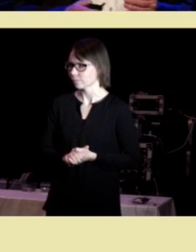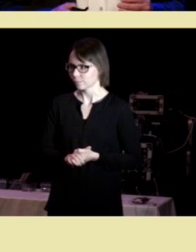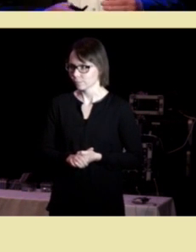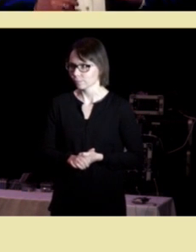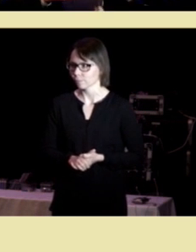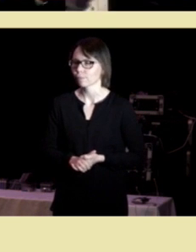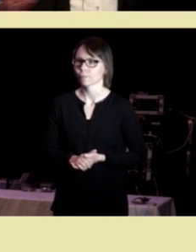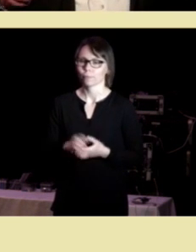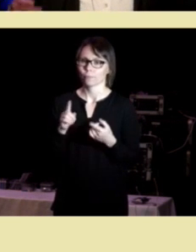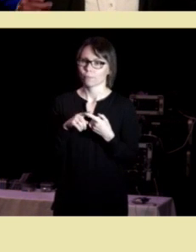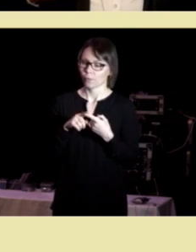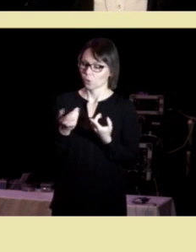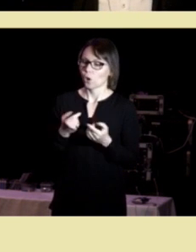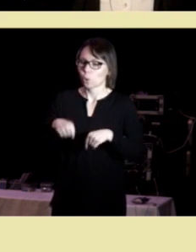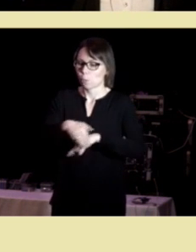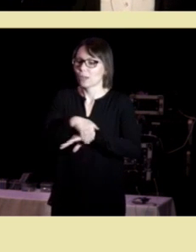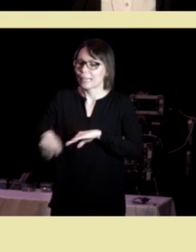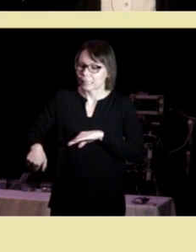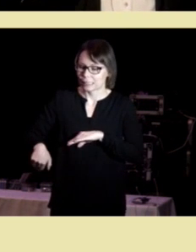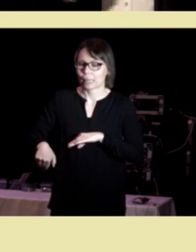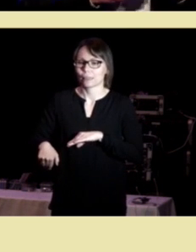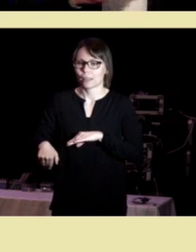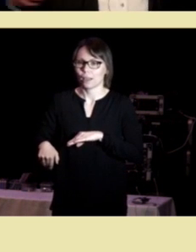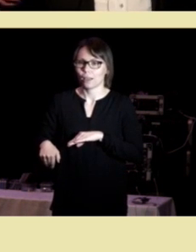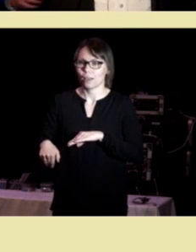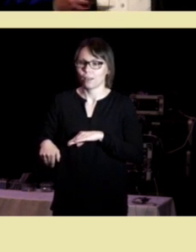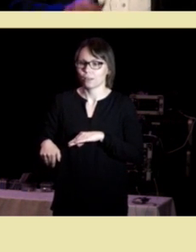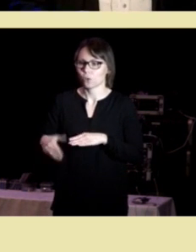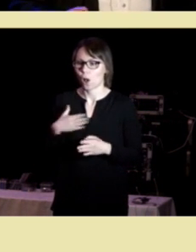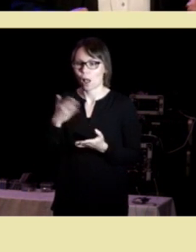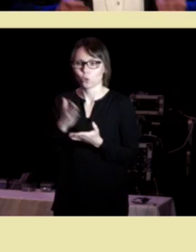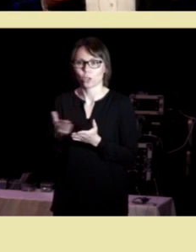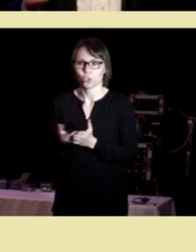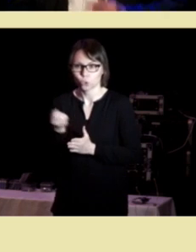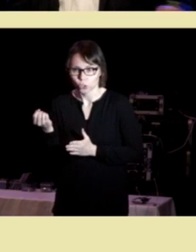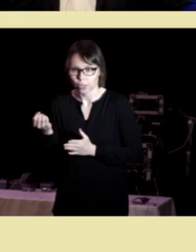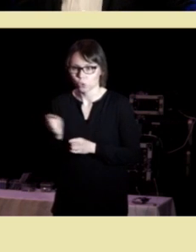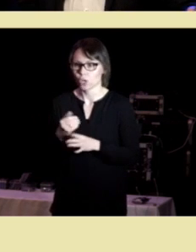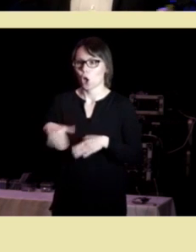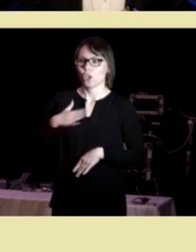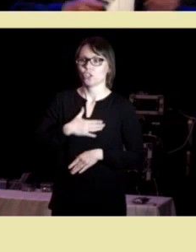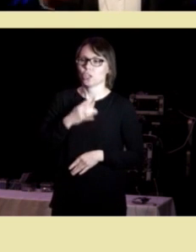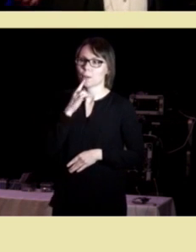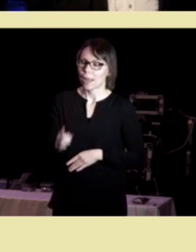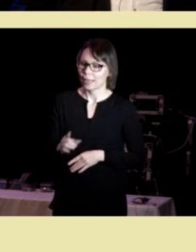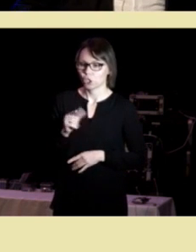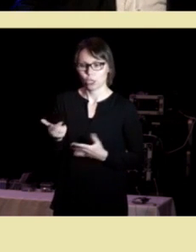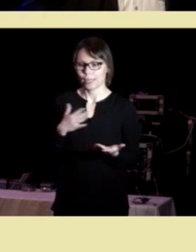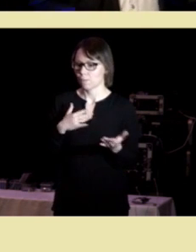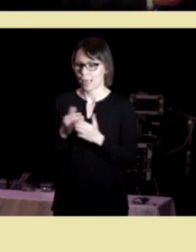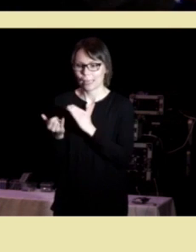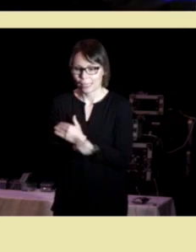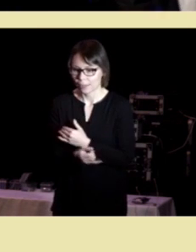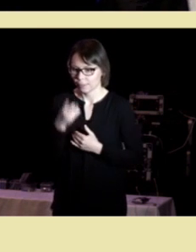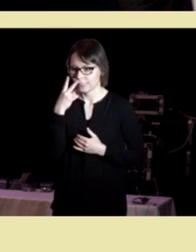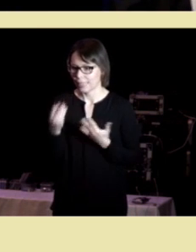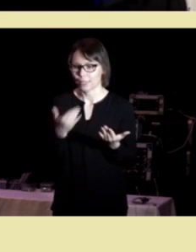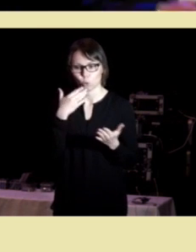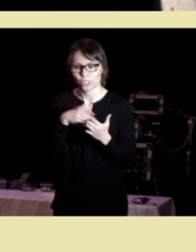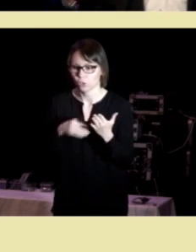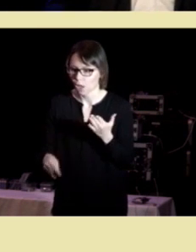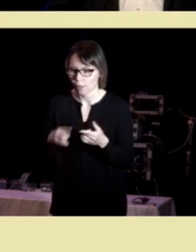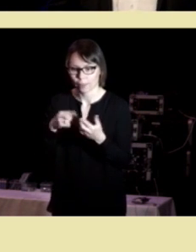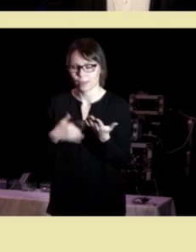Og det ene er at de er helt på grensen til og har nok ressurser, så det er høy sykemeldingsfrekvens, for de blir ikke involvert, de får ikke se de